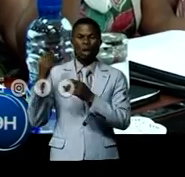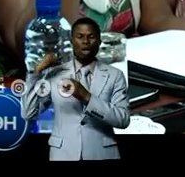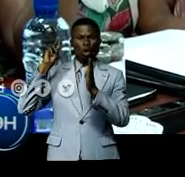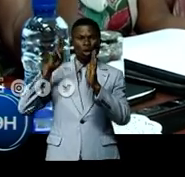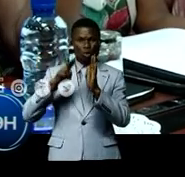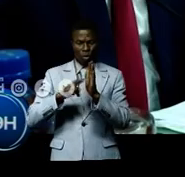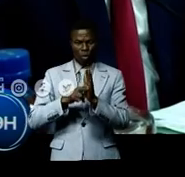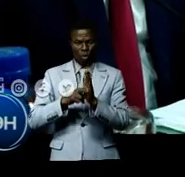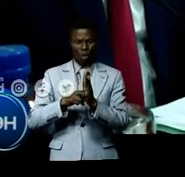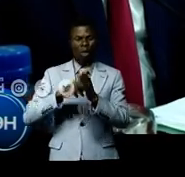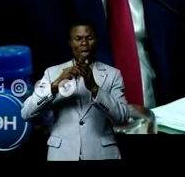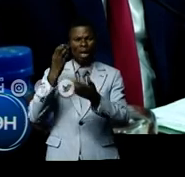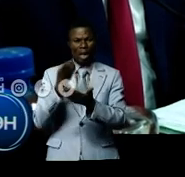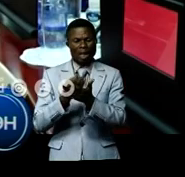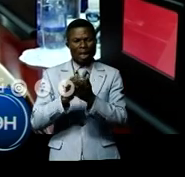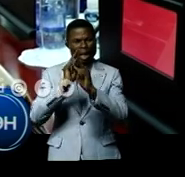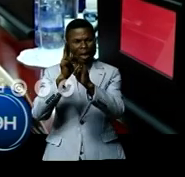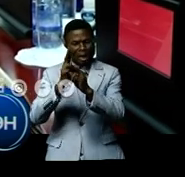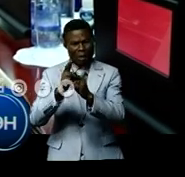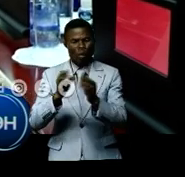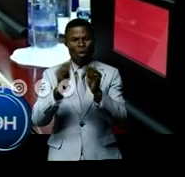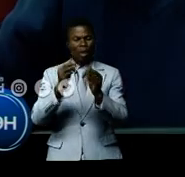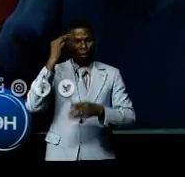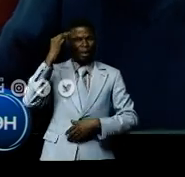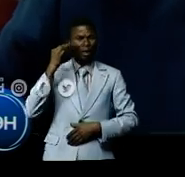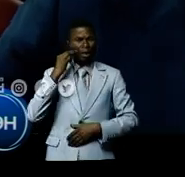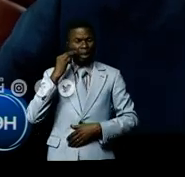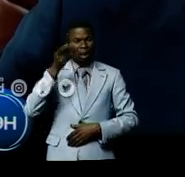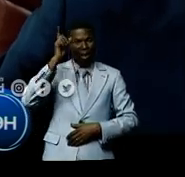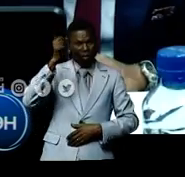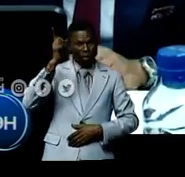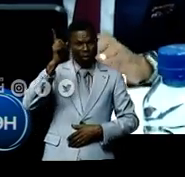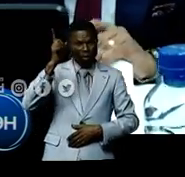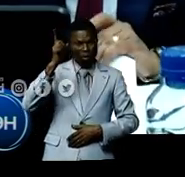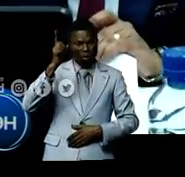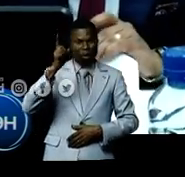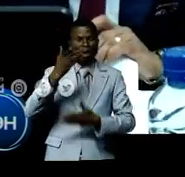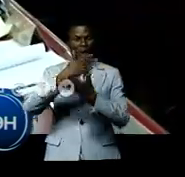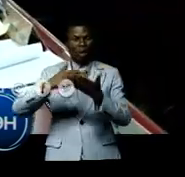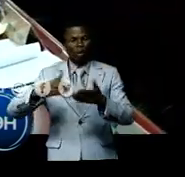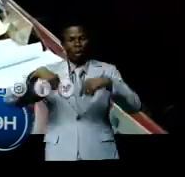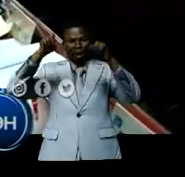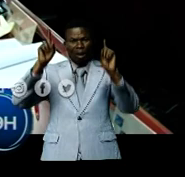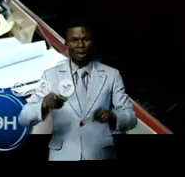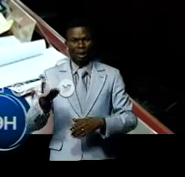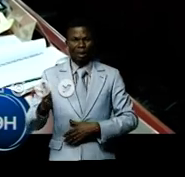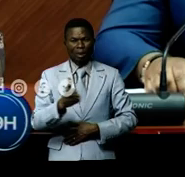est chargé de faire l'économie de cette réunion du Conseil de ministres, la première de la seconde moitié de l'année.